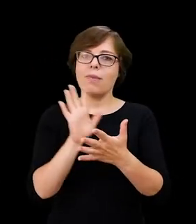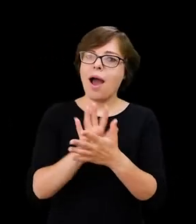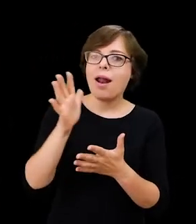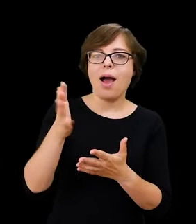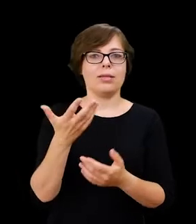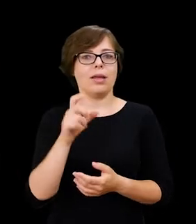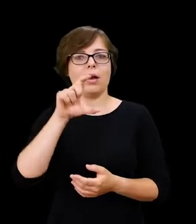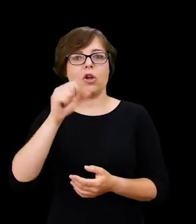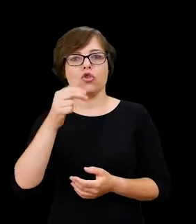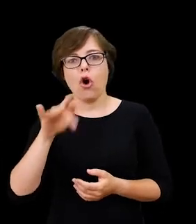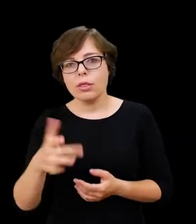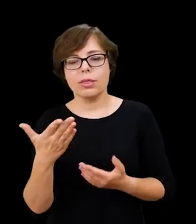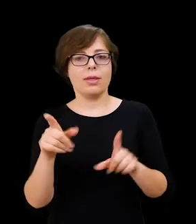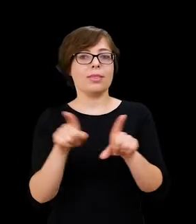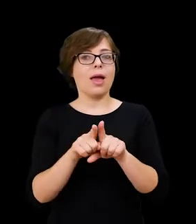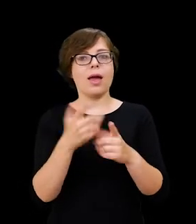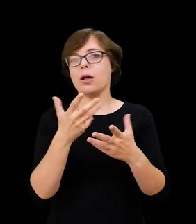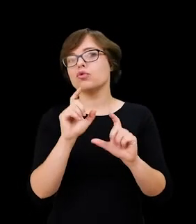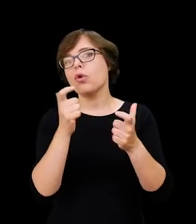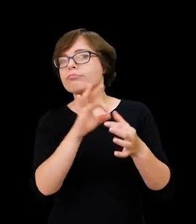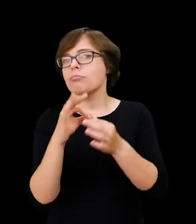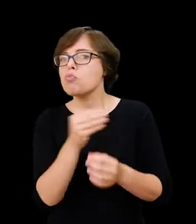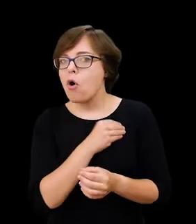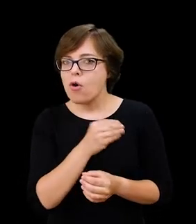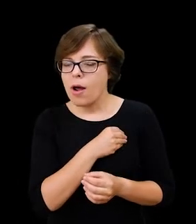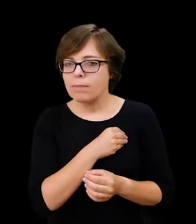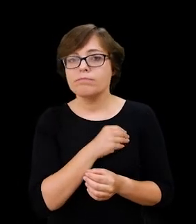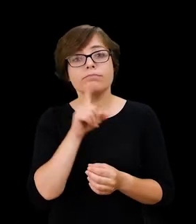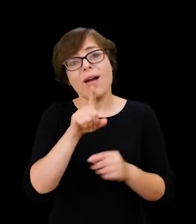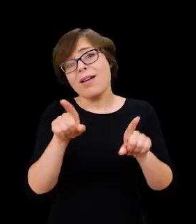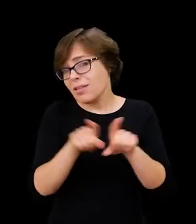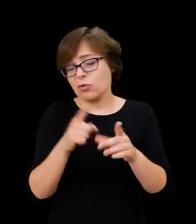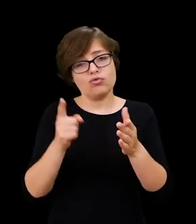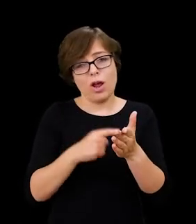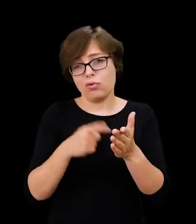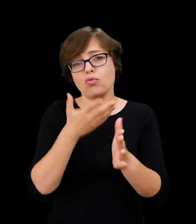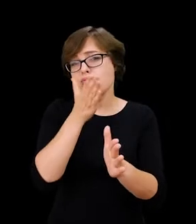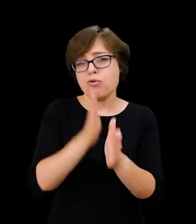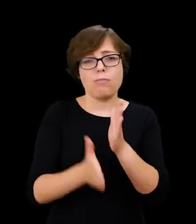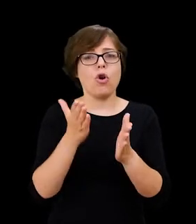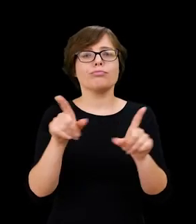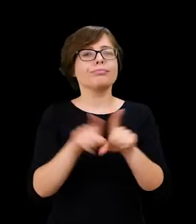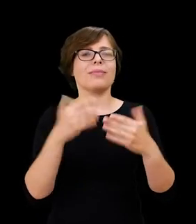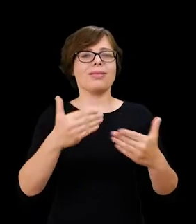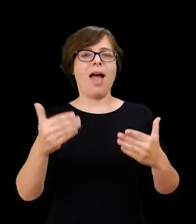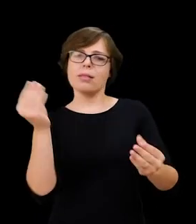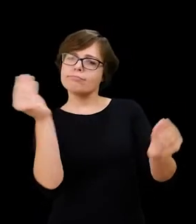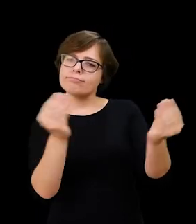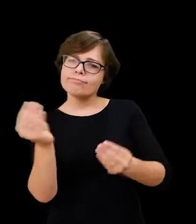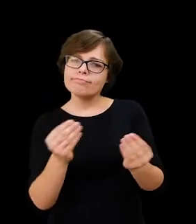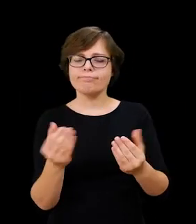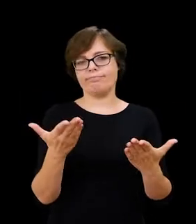charakteru, cnót, moralnych treści. Ale nierzadko bywały po prostu teatralną